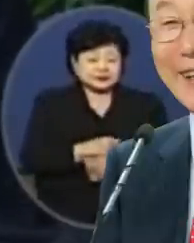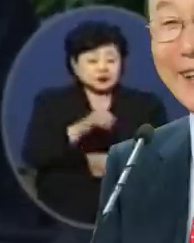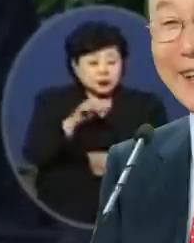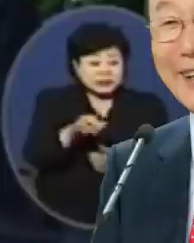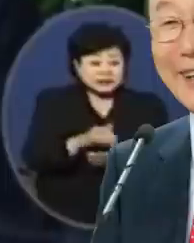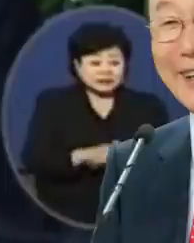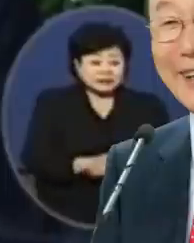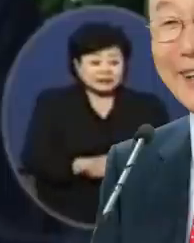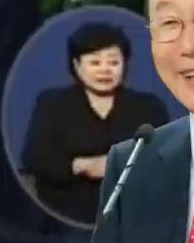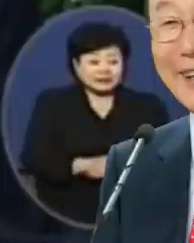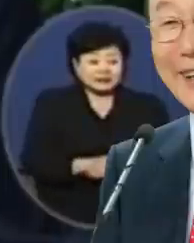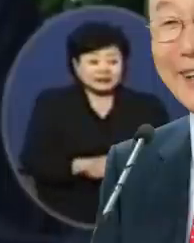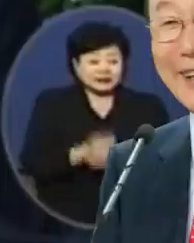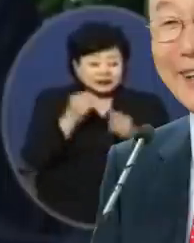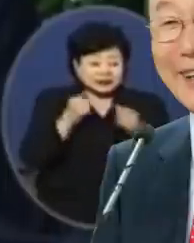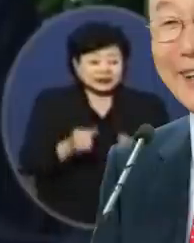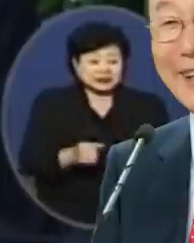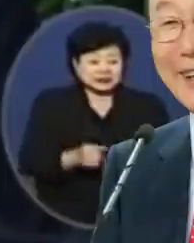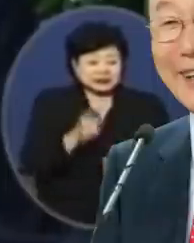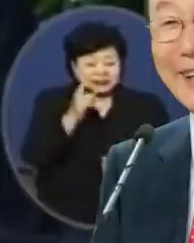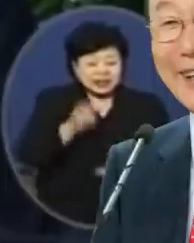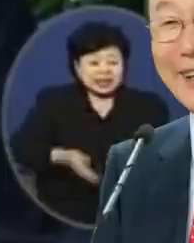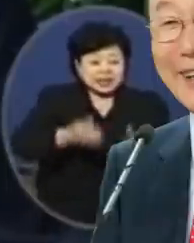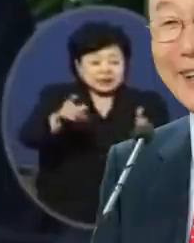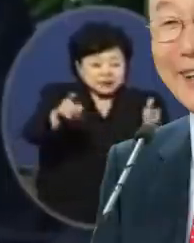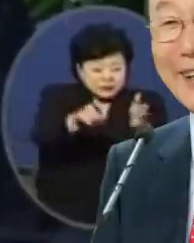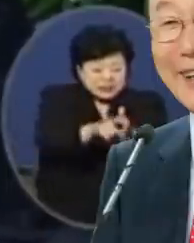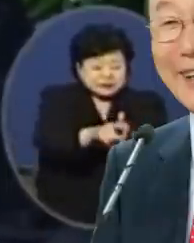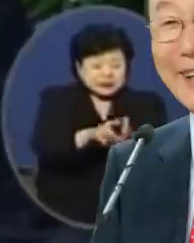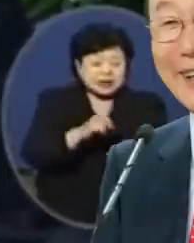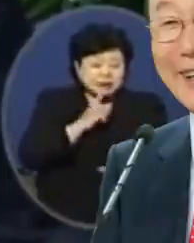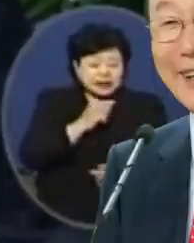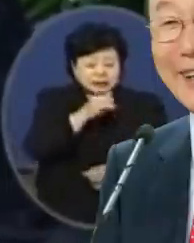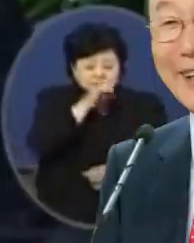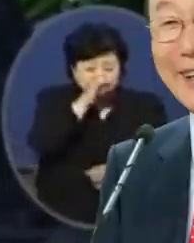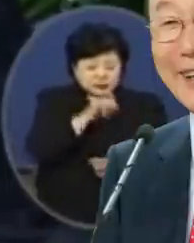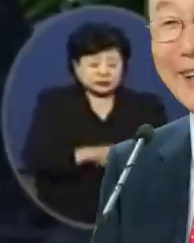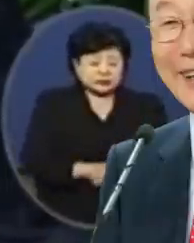그곳에서 살아갈 수 있는 유일한 길은 믿습니다 밖에 없으니까